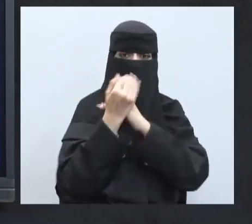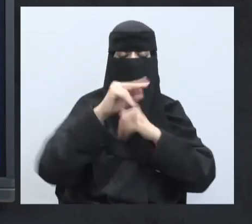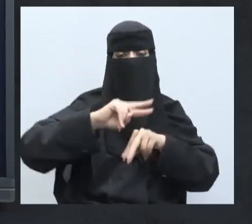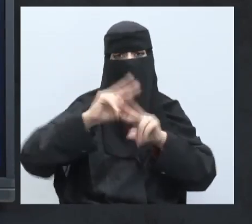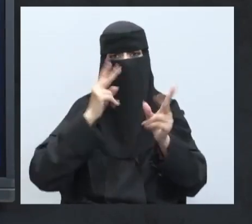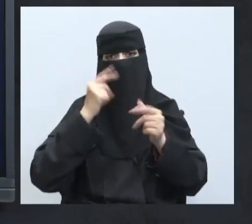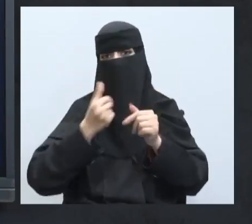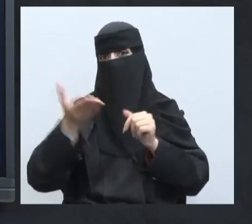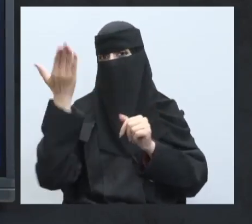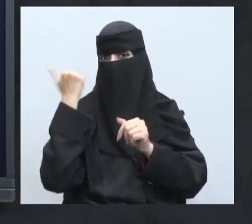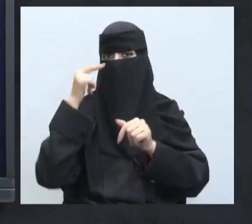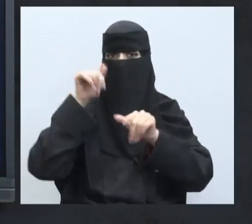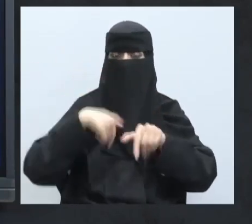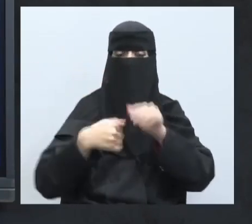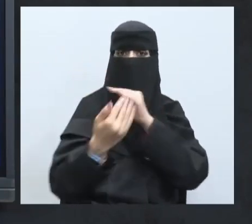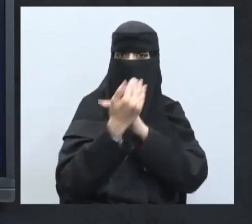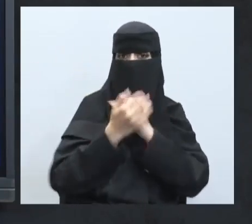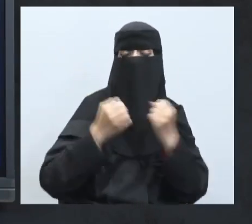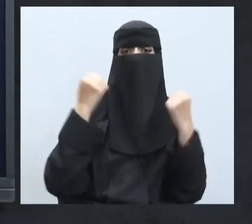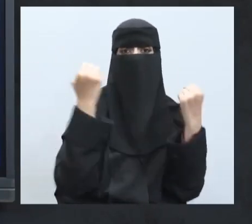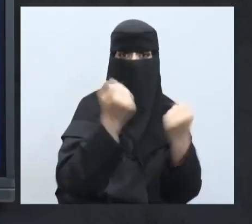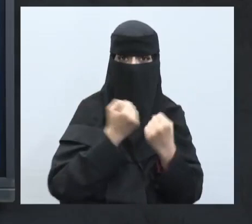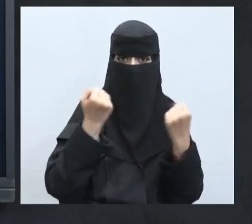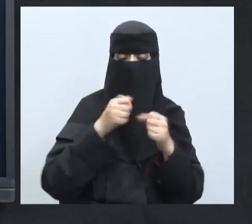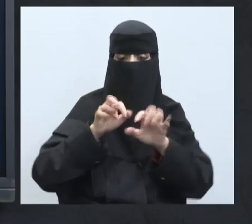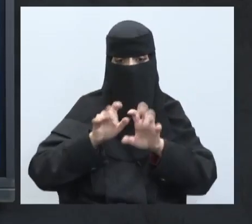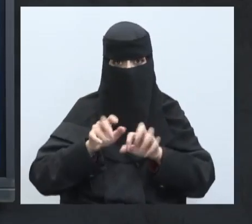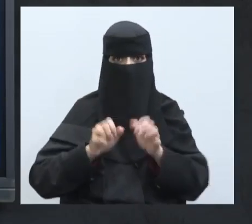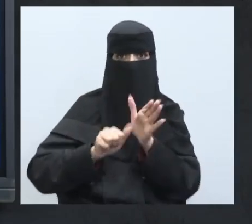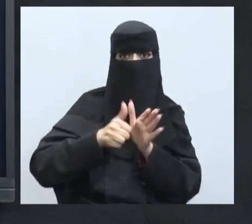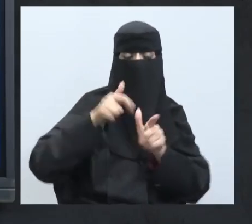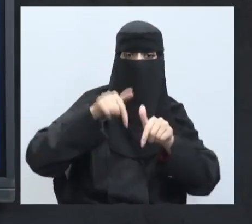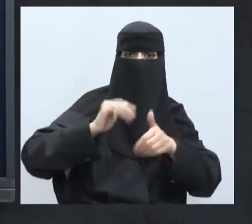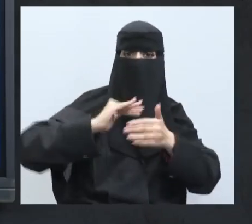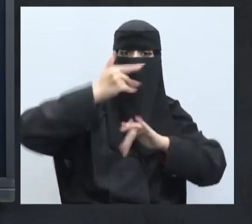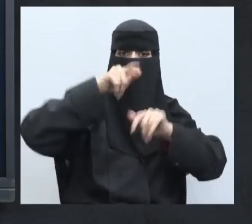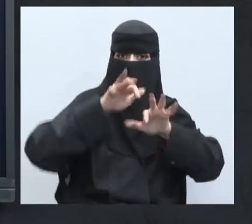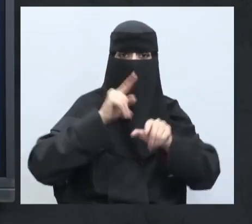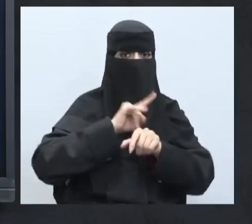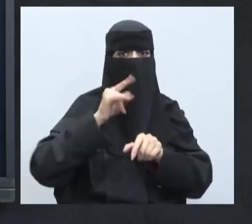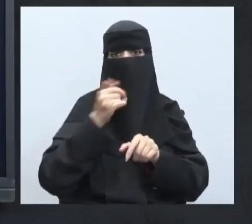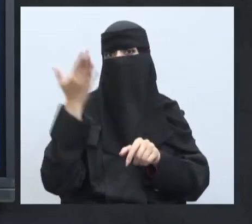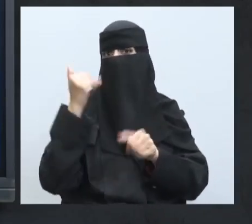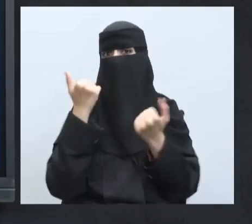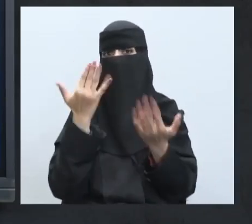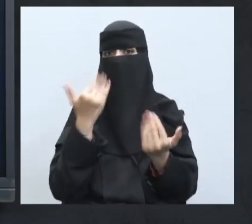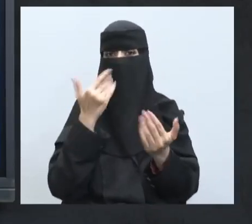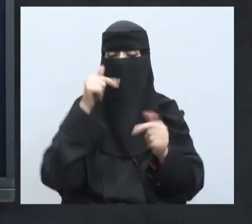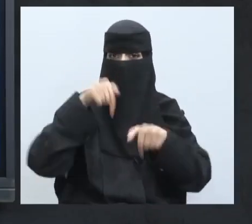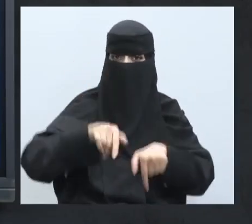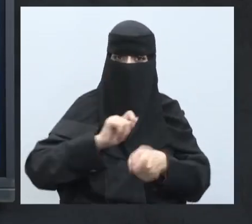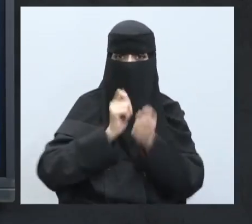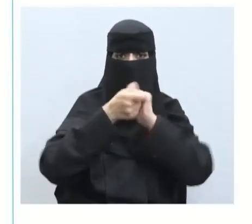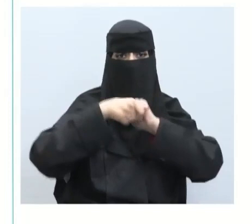عن السابق تعلموا او تدربوا على تقنيه جديده على تكنولوجيا لم تكن موجوده في السابق وبالتالي ايضا